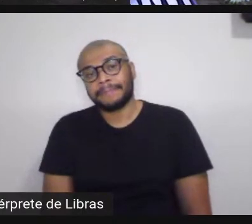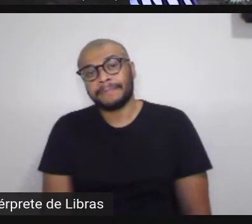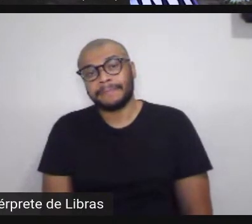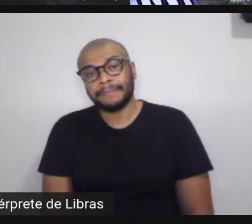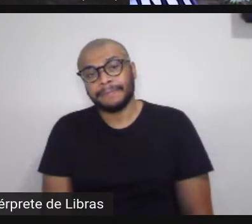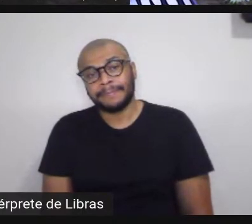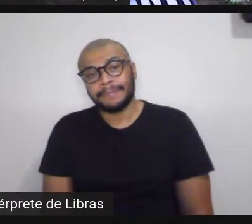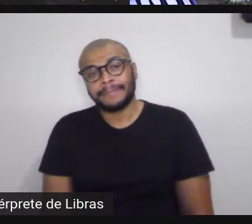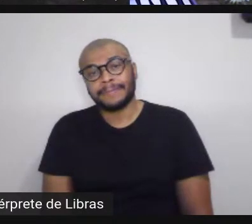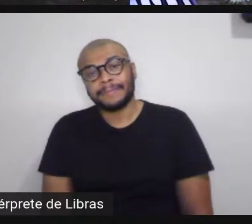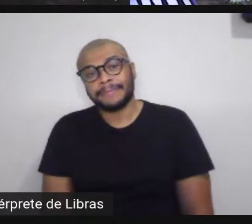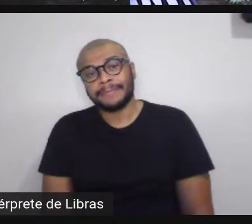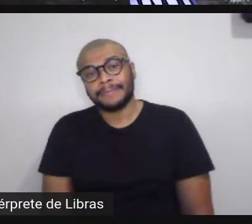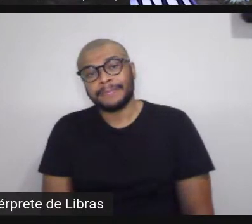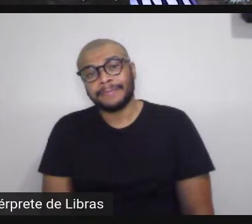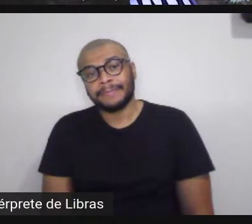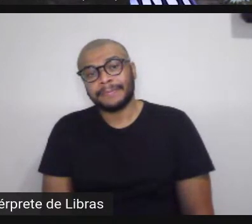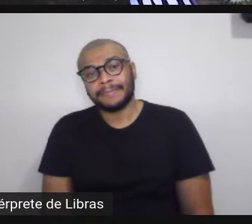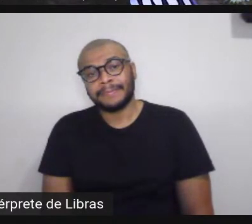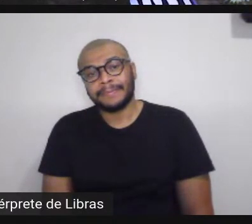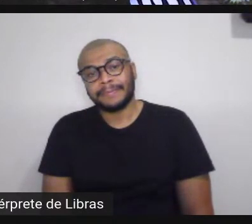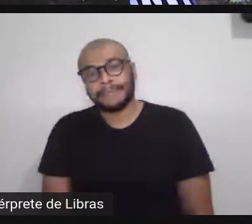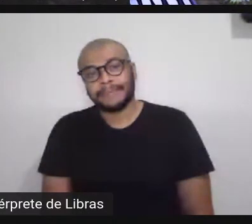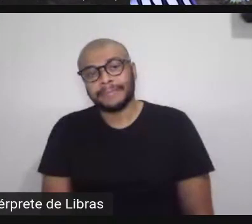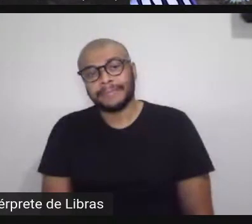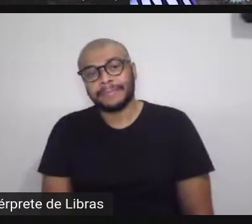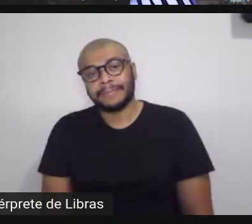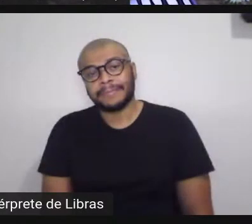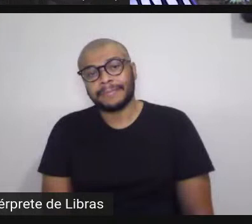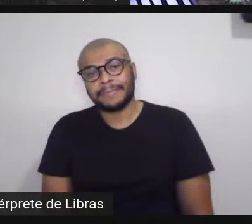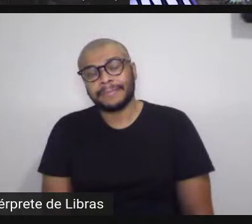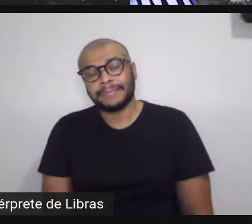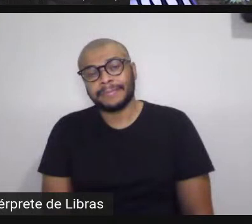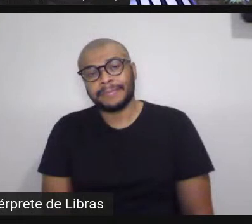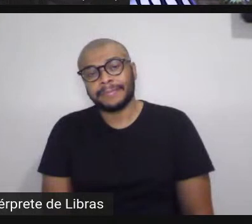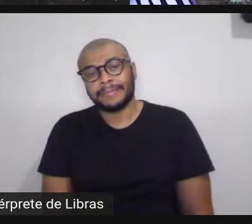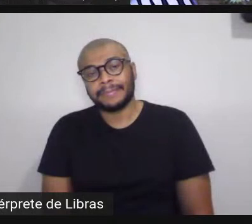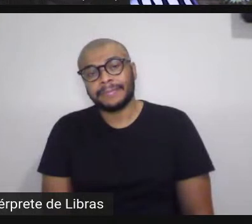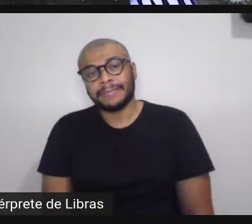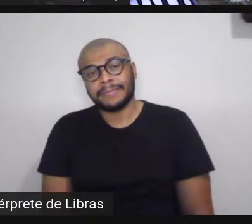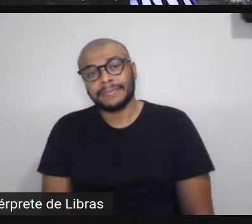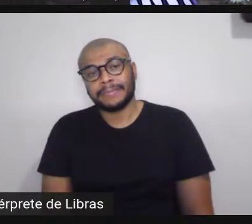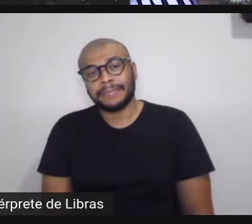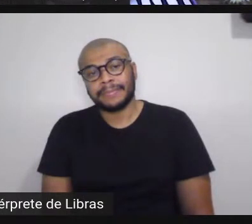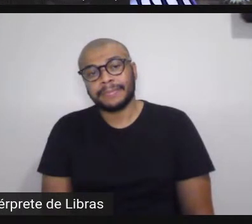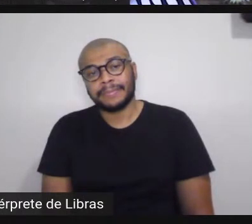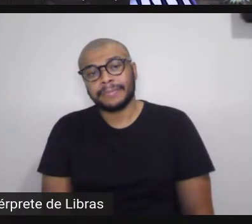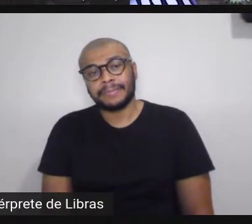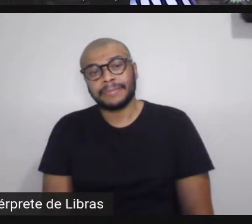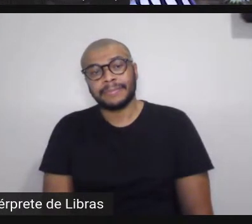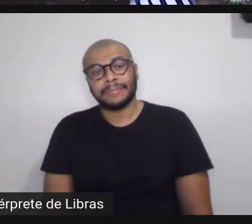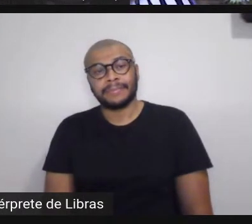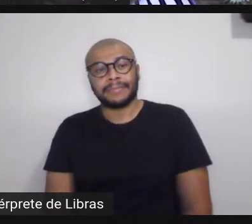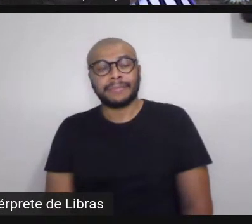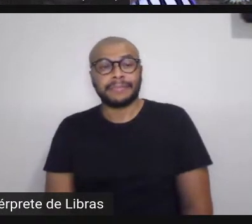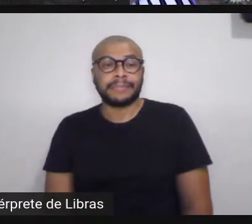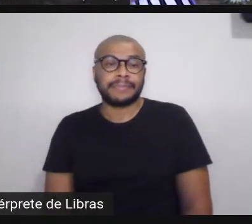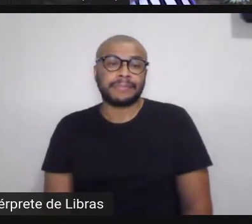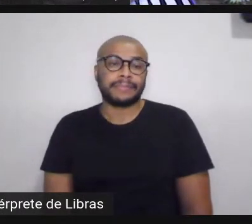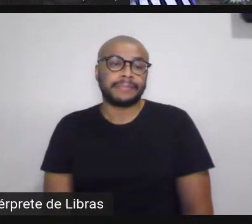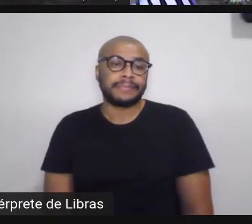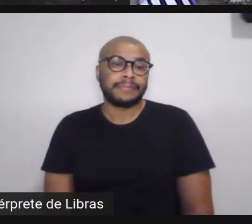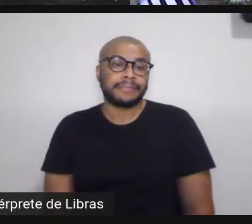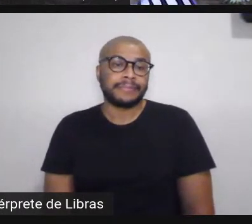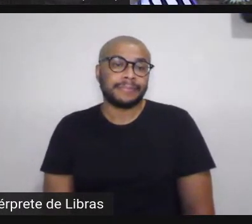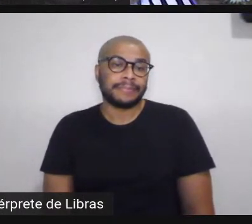wykład dla Państwa w Brazylii, to niesamowite doświadczenie dla mnie również. Bardzo dziękuję Pani Alicji i Panu Luizowi